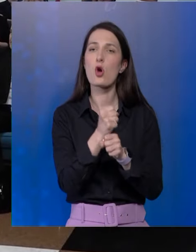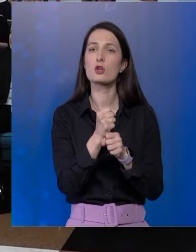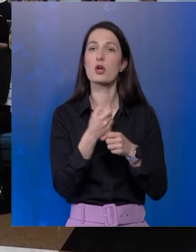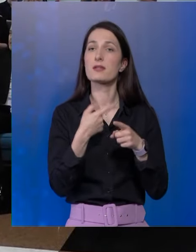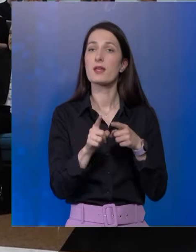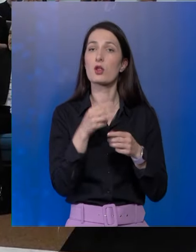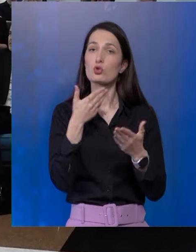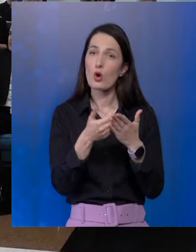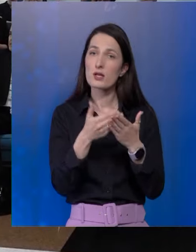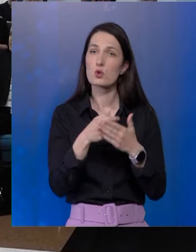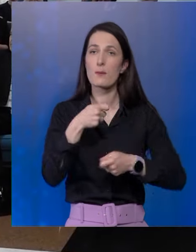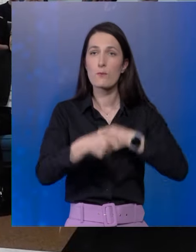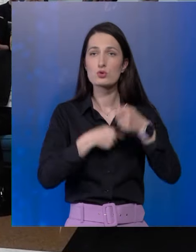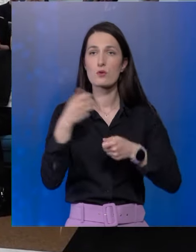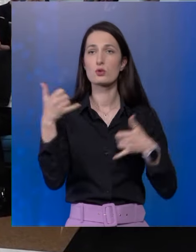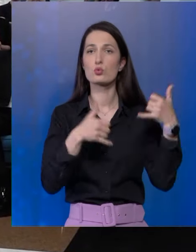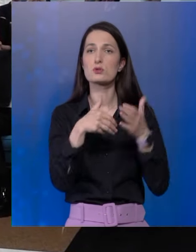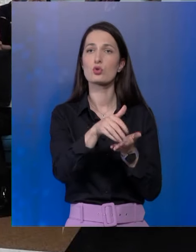poslovnih evenata.